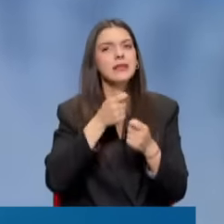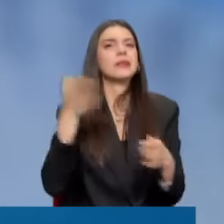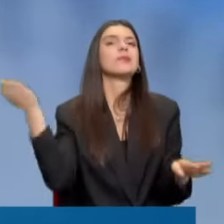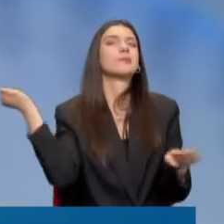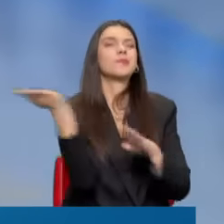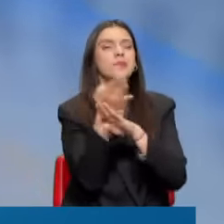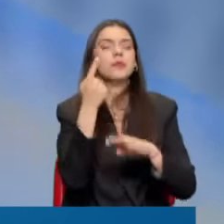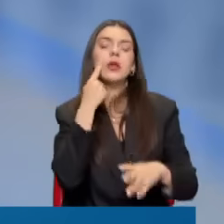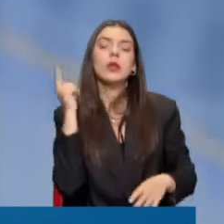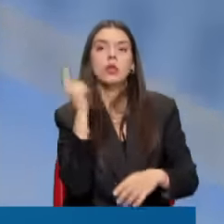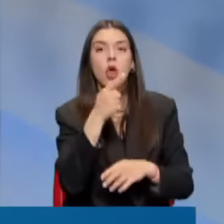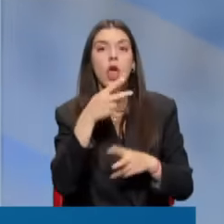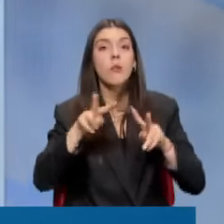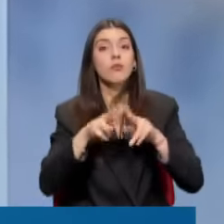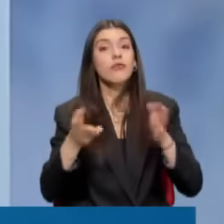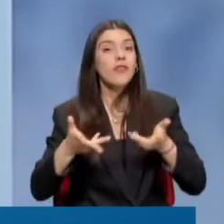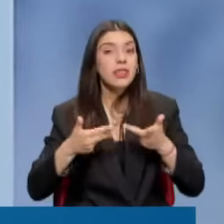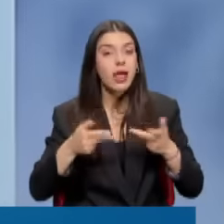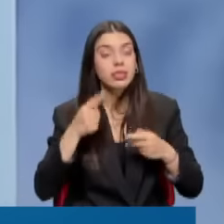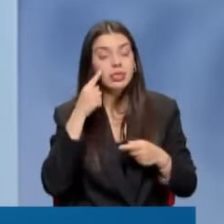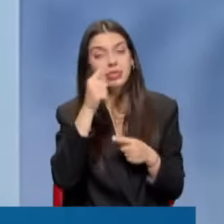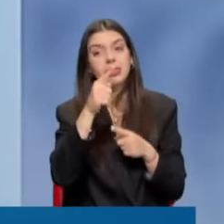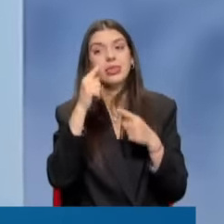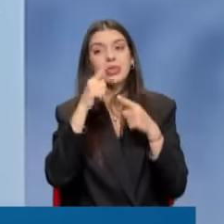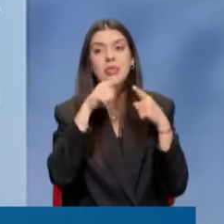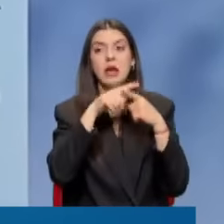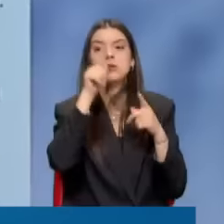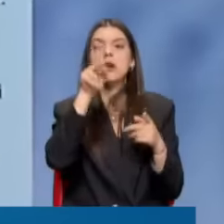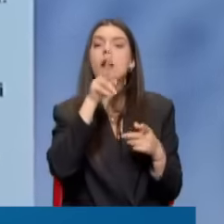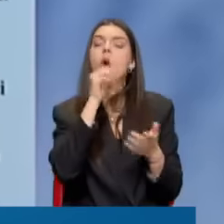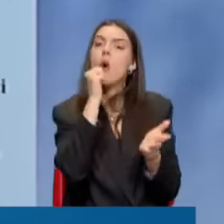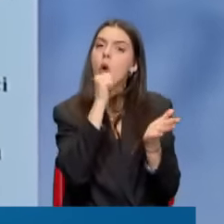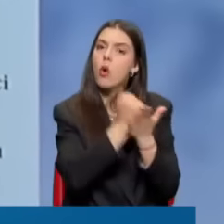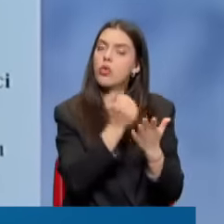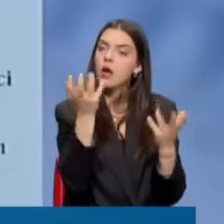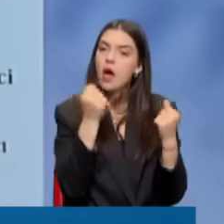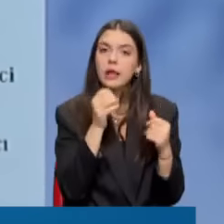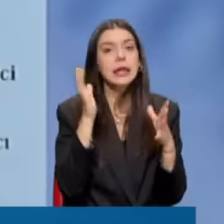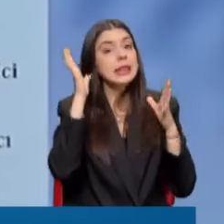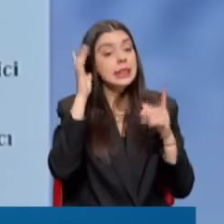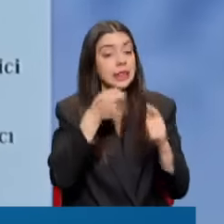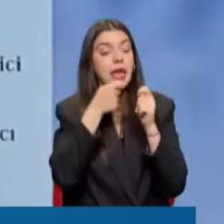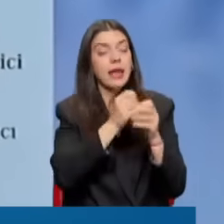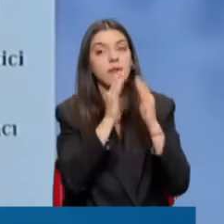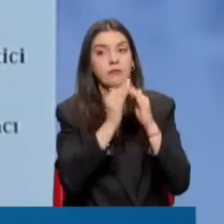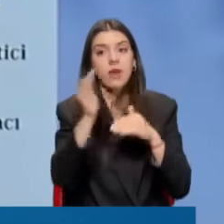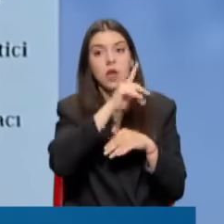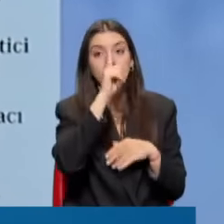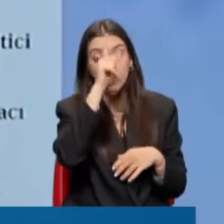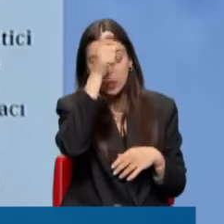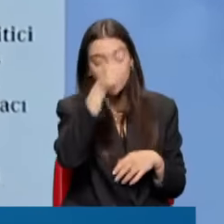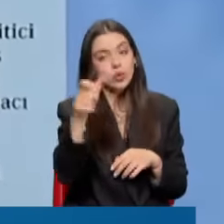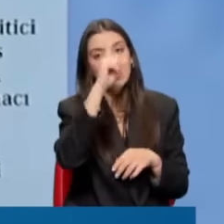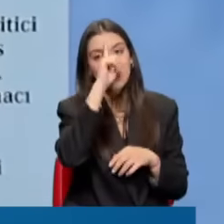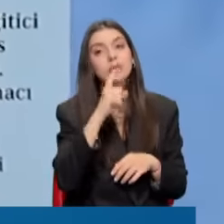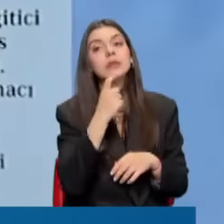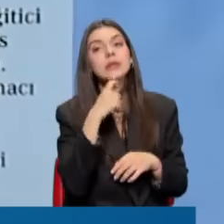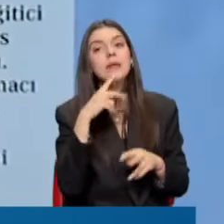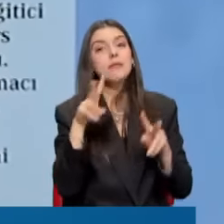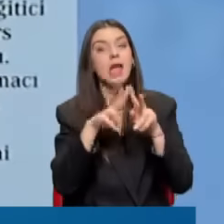müfredat taslağı Talim Terbiye kurulundan onay aldı dini eğitimin öne çıktığı Türkiye yüzyılı Maarif modelinin